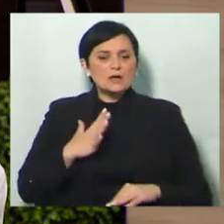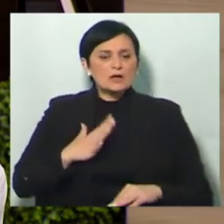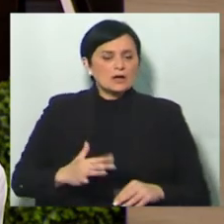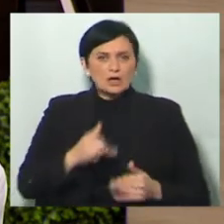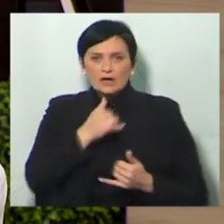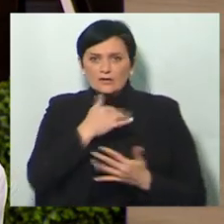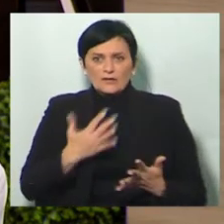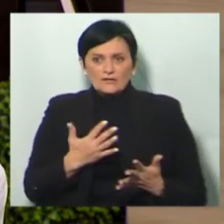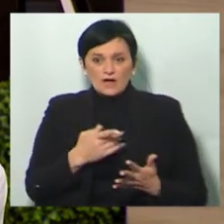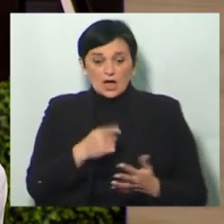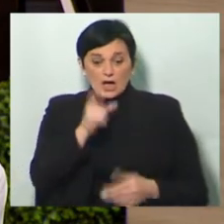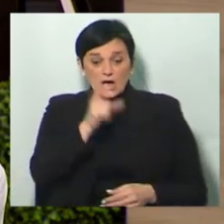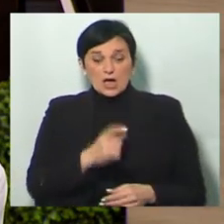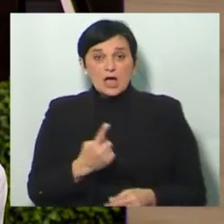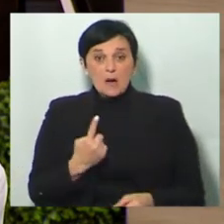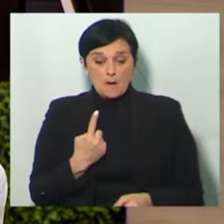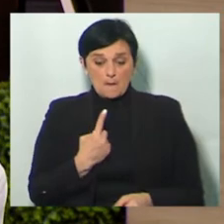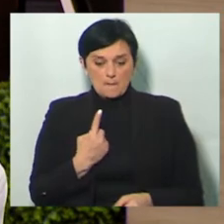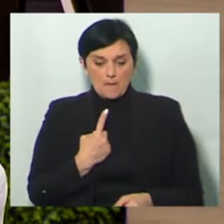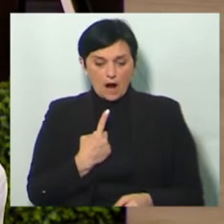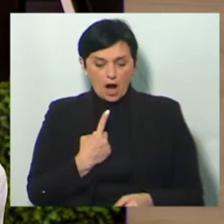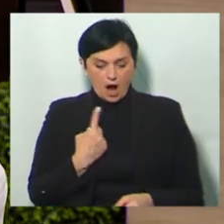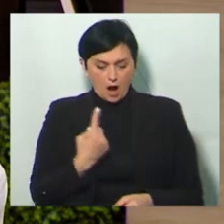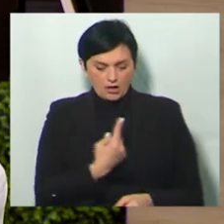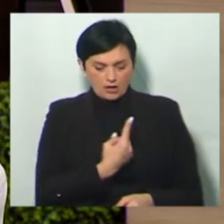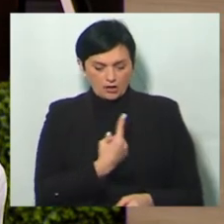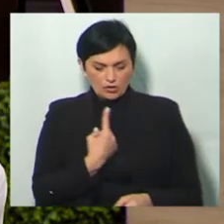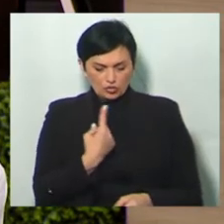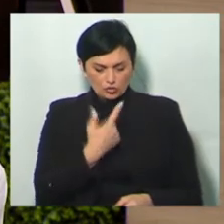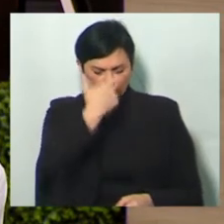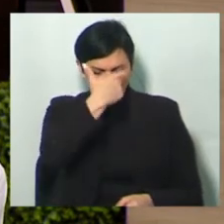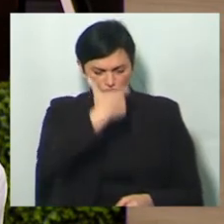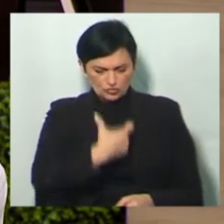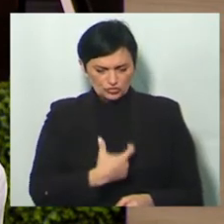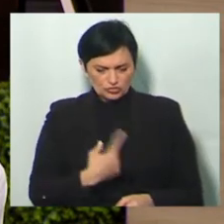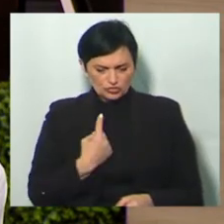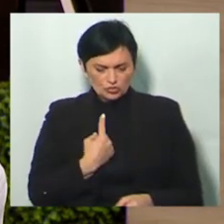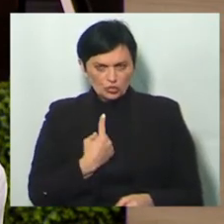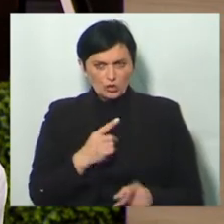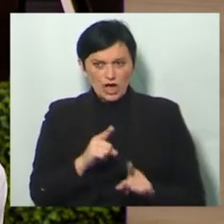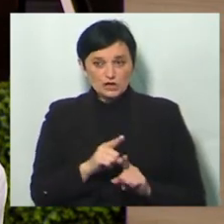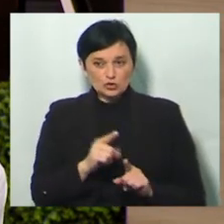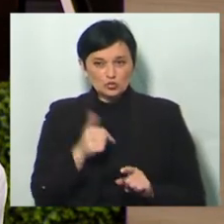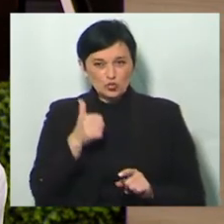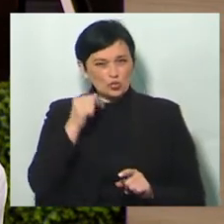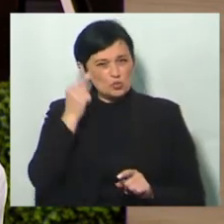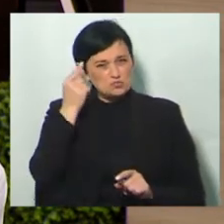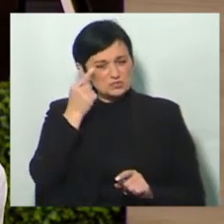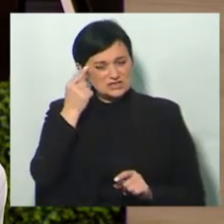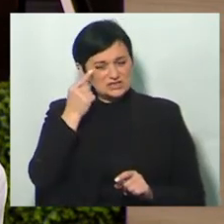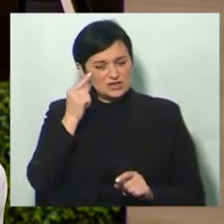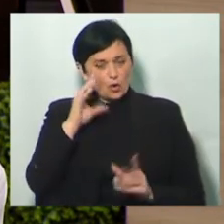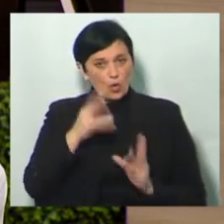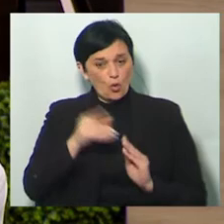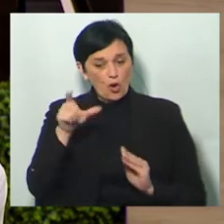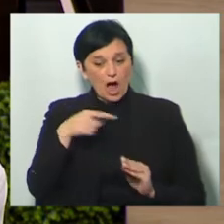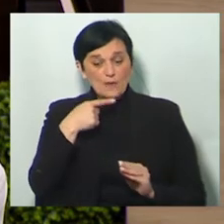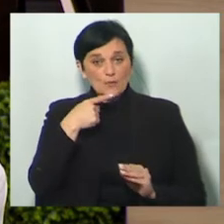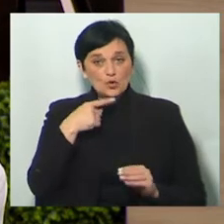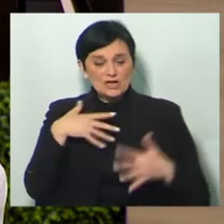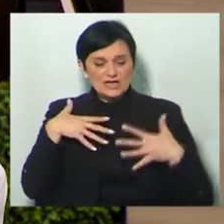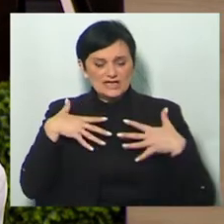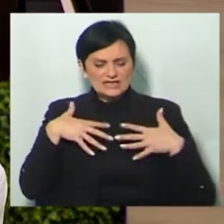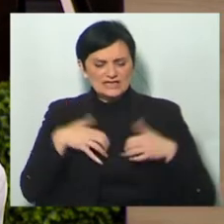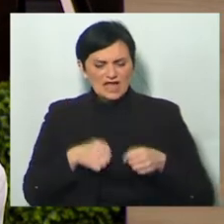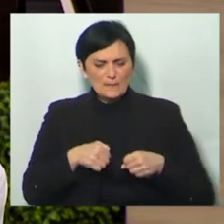იმდენად მარტოა ესეთ დროს. თქვათ იქ როგორც ფსიქოანალიტიკოსები ამბობენ, თქვათ დეპრესიის დროს